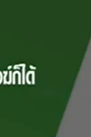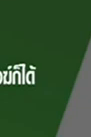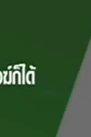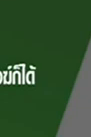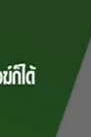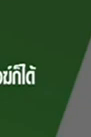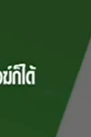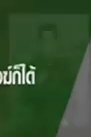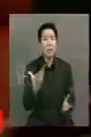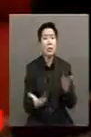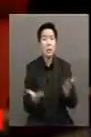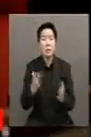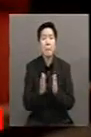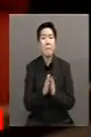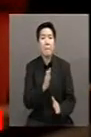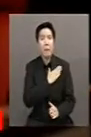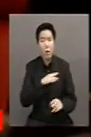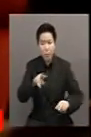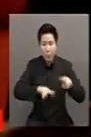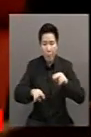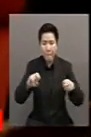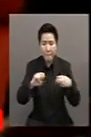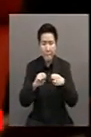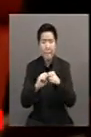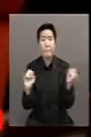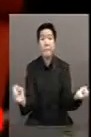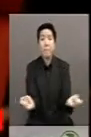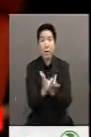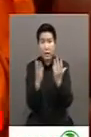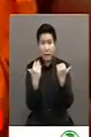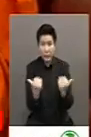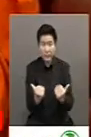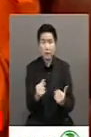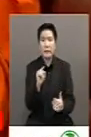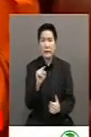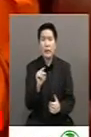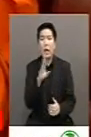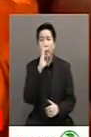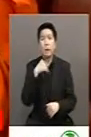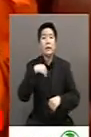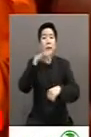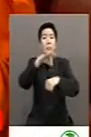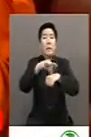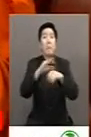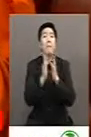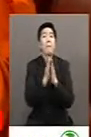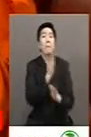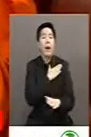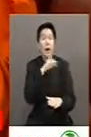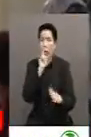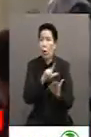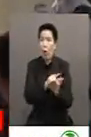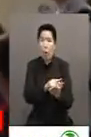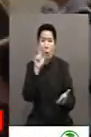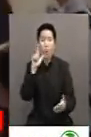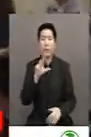องของคณะสงฆ์ก็ได้พระภิกษุและสามเณรที่ได้รับโทษตามวรรคที่1ถึงขั้นสละสมณเพศต้องสึกภายใน